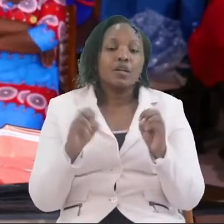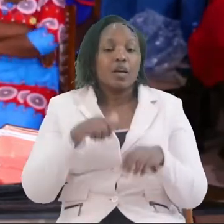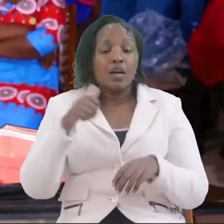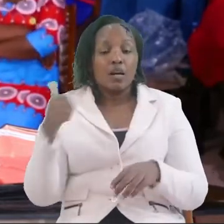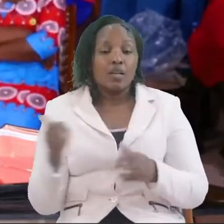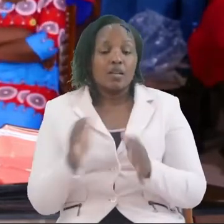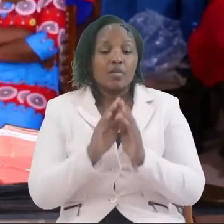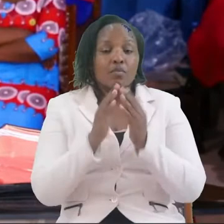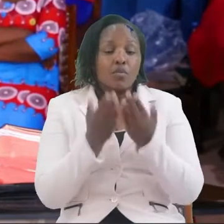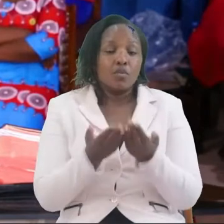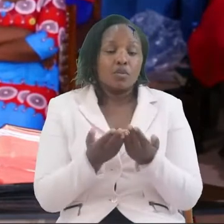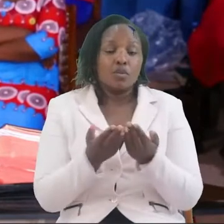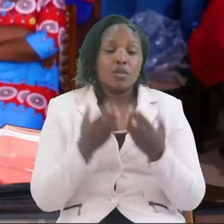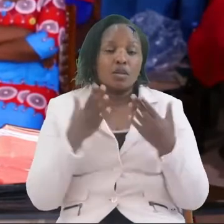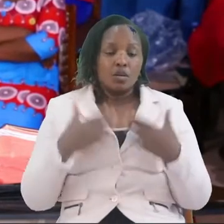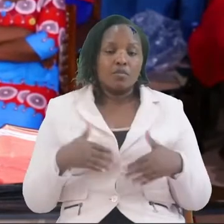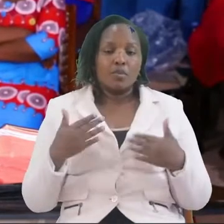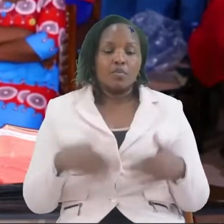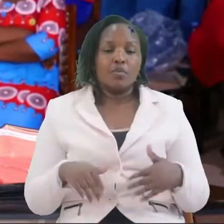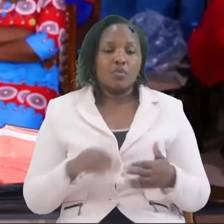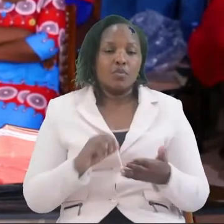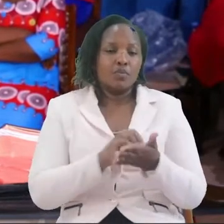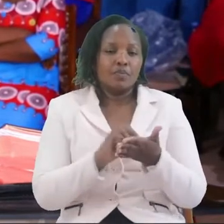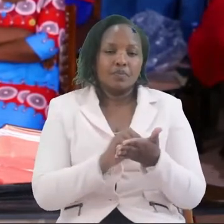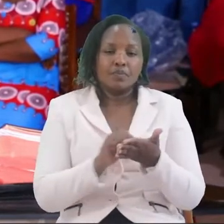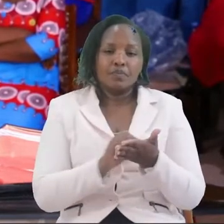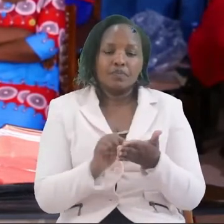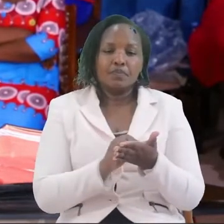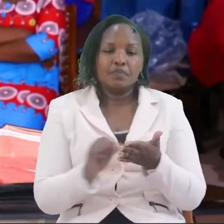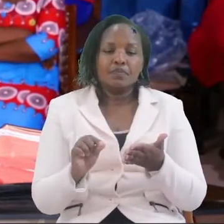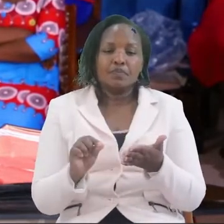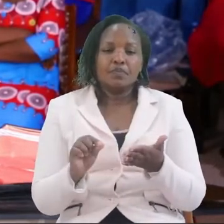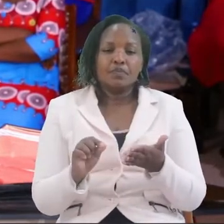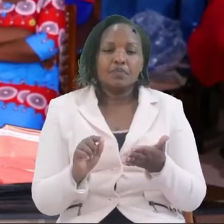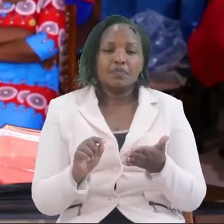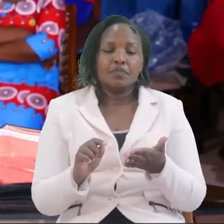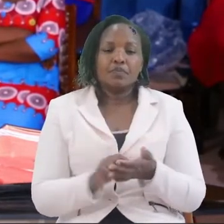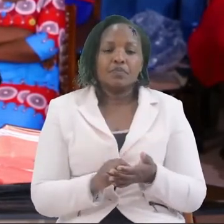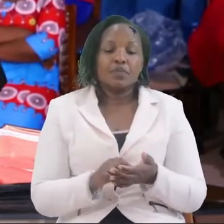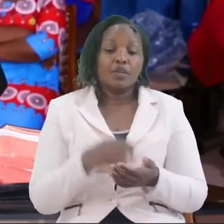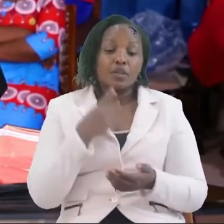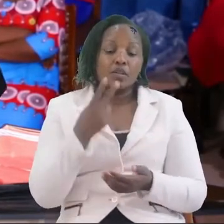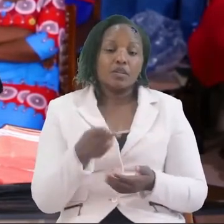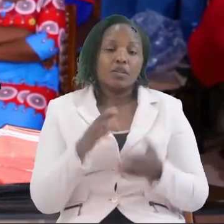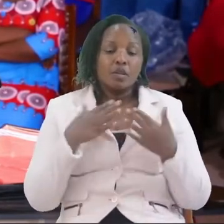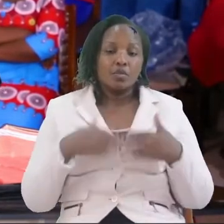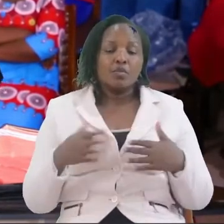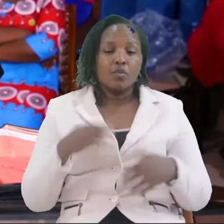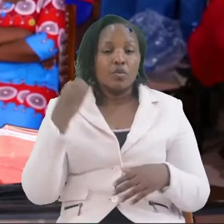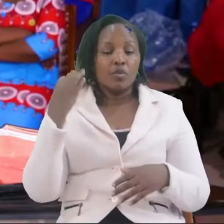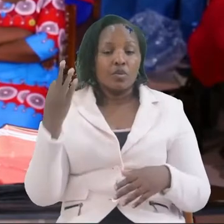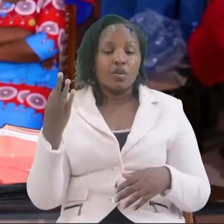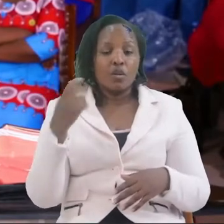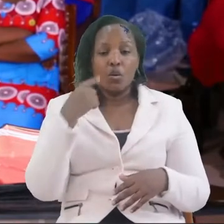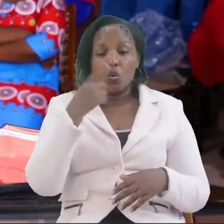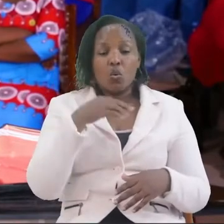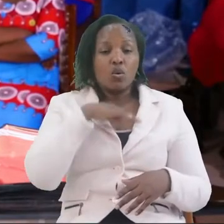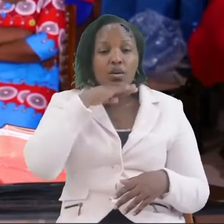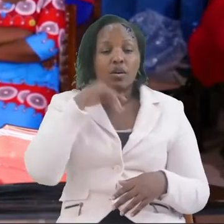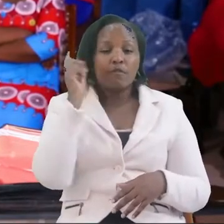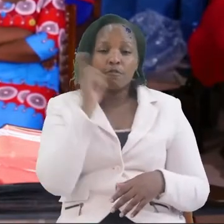zingine watu wanavutwa, kama sasa tumeona kuna watu watatu mashuhuri